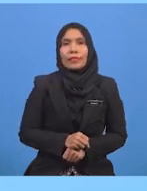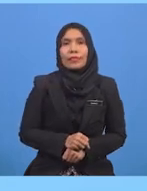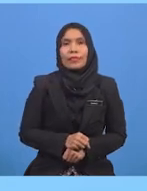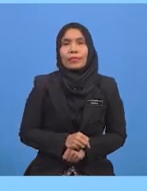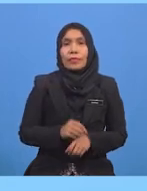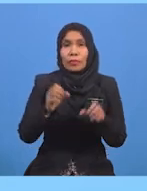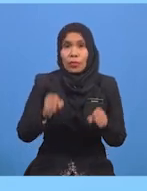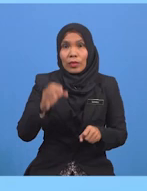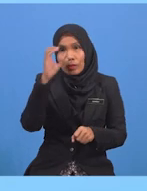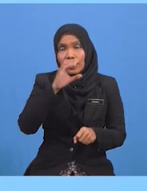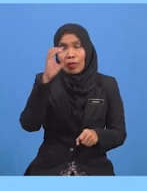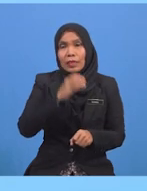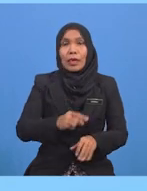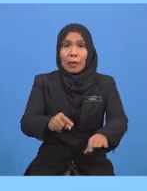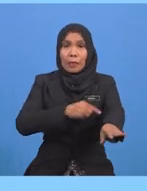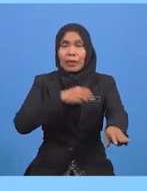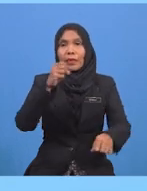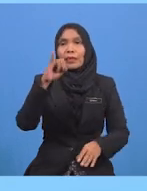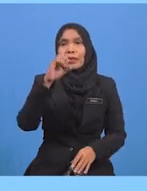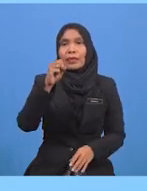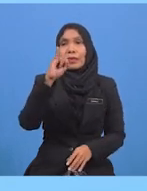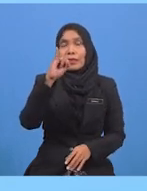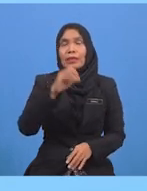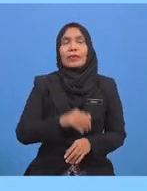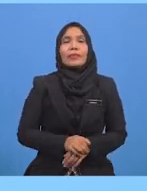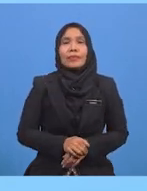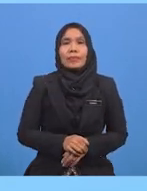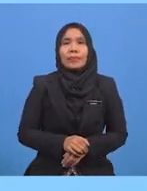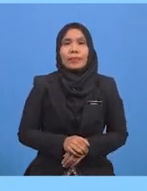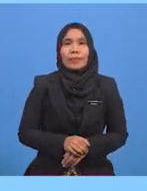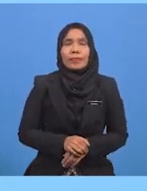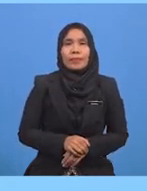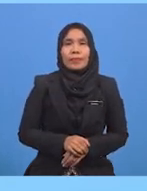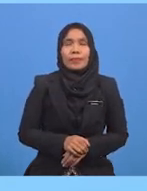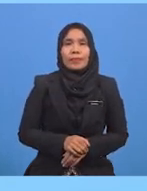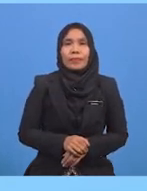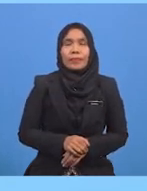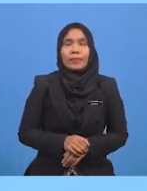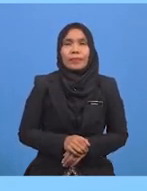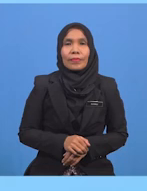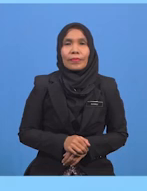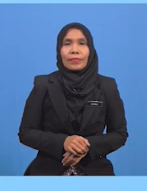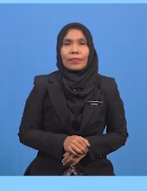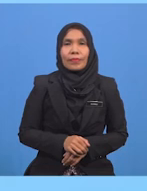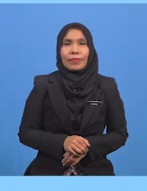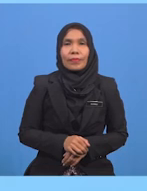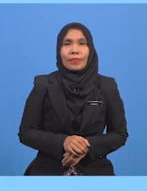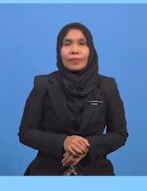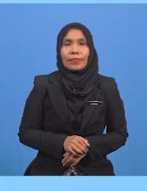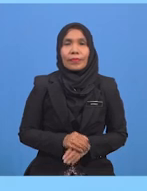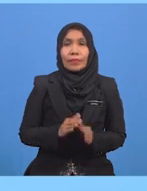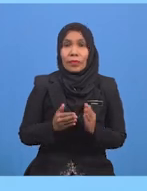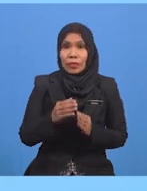AC apabila dua sisi dan satu sudut kandung diberikan. Oleh